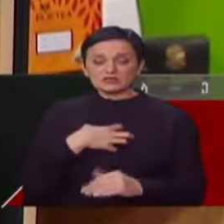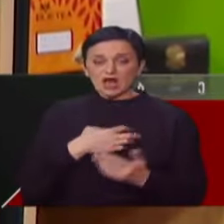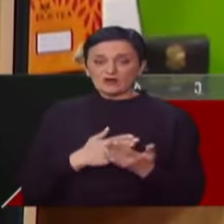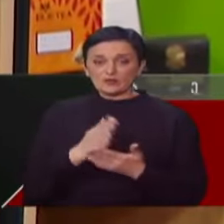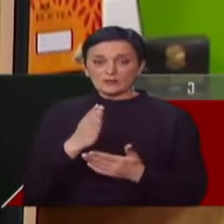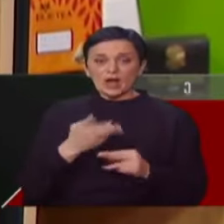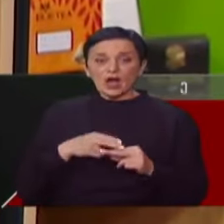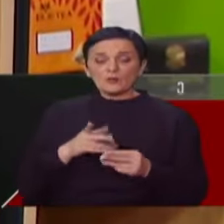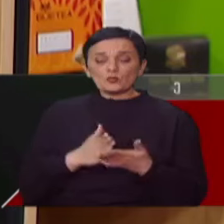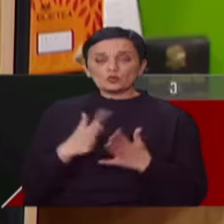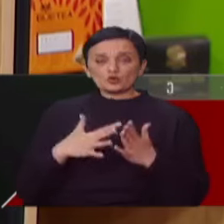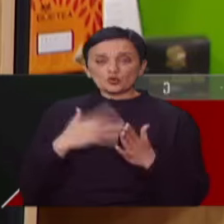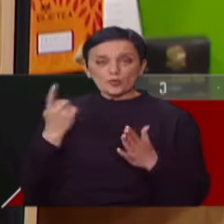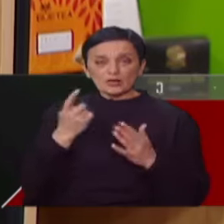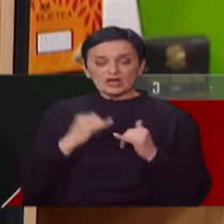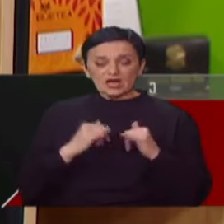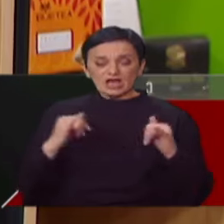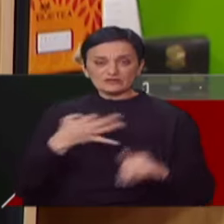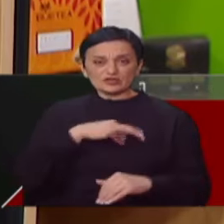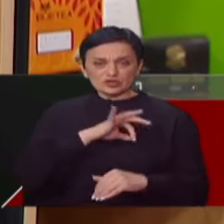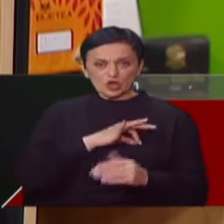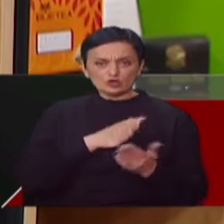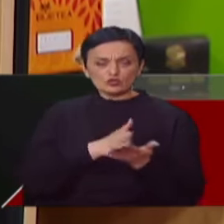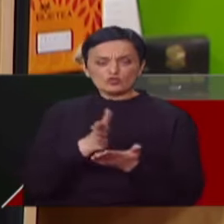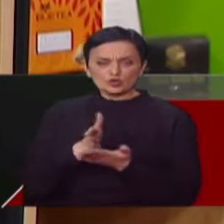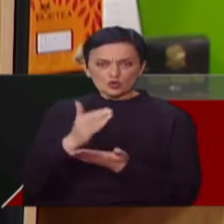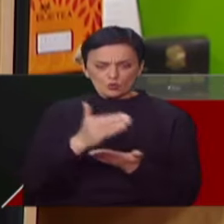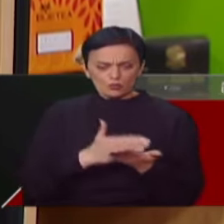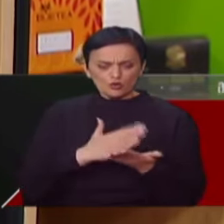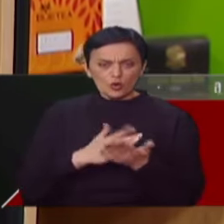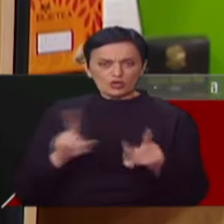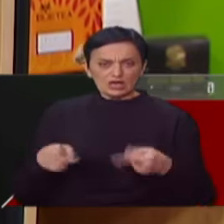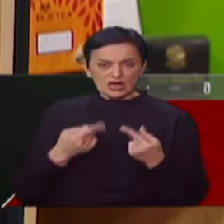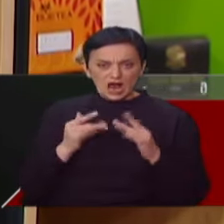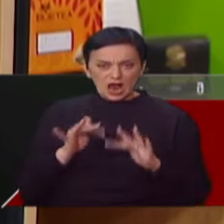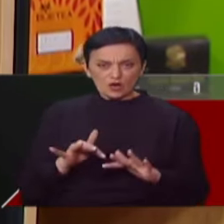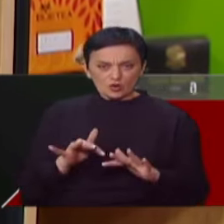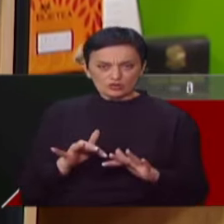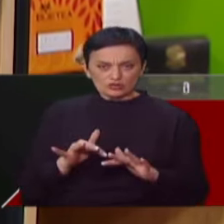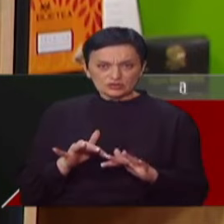Ამ მიმართულებით სოფლის განვითარების სააგენტოს არაერთი მიზნობრივი პროგრამა აქვს განხორციელებული.